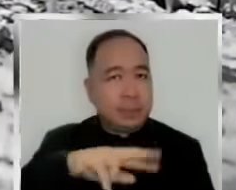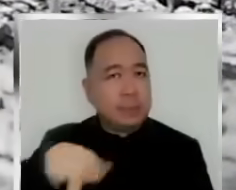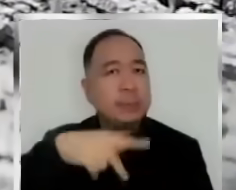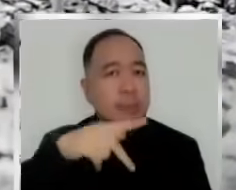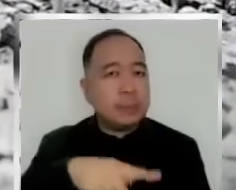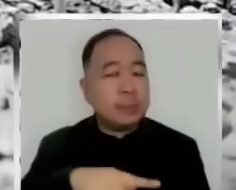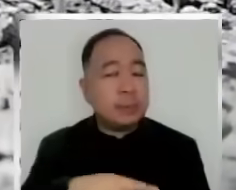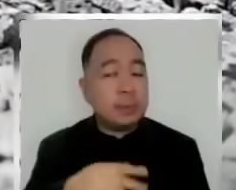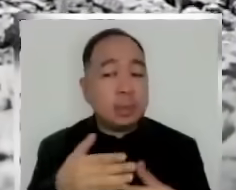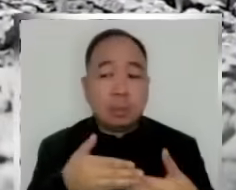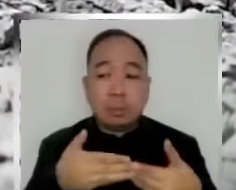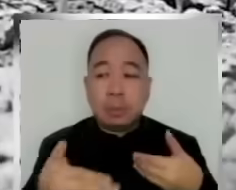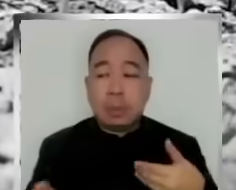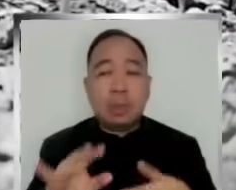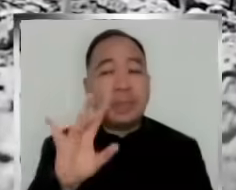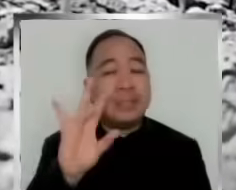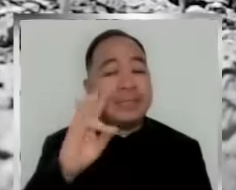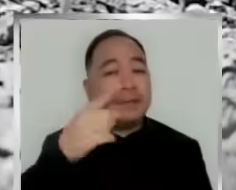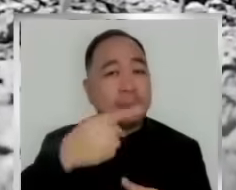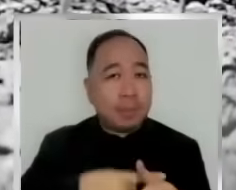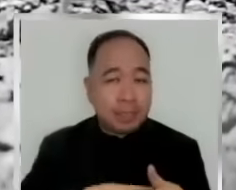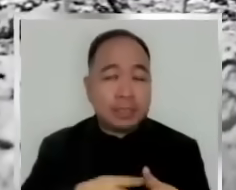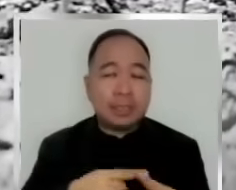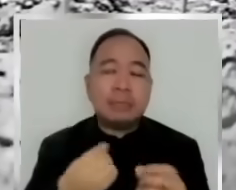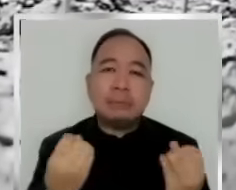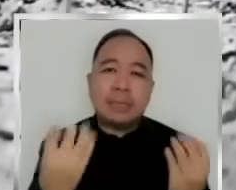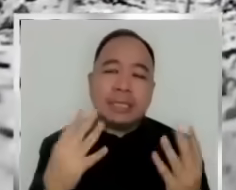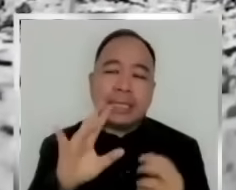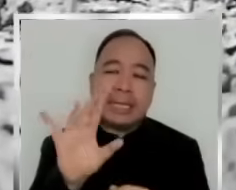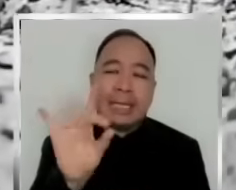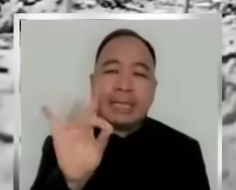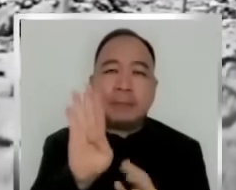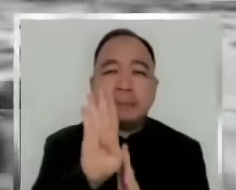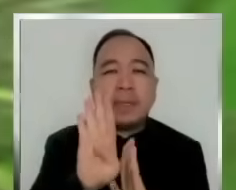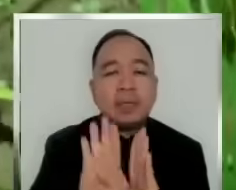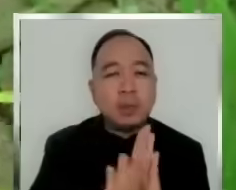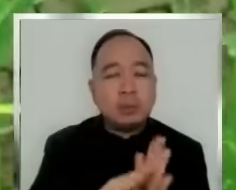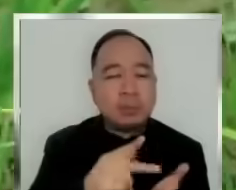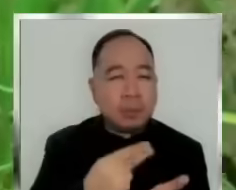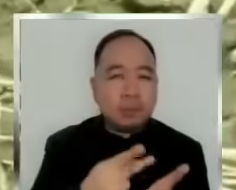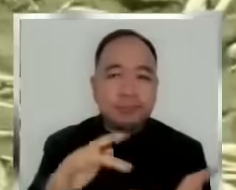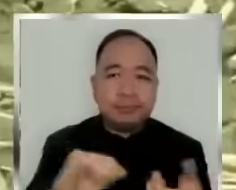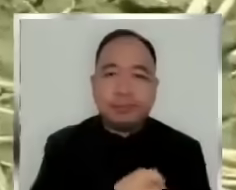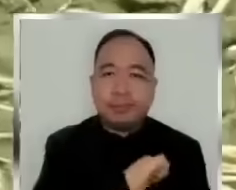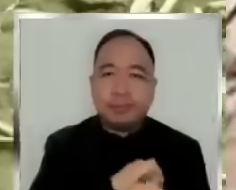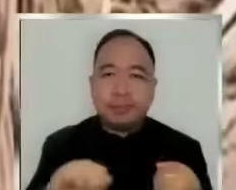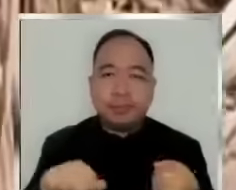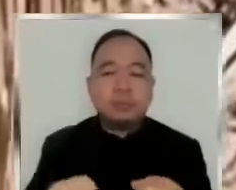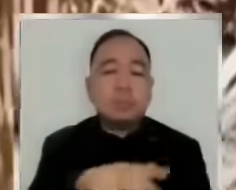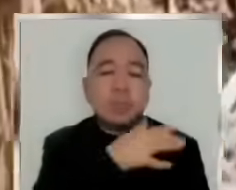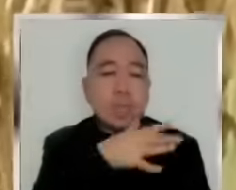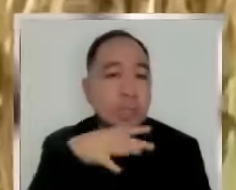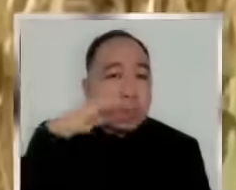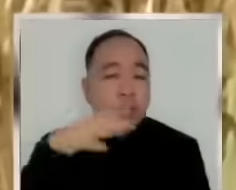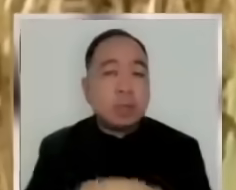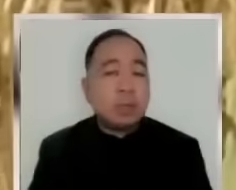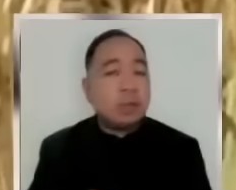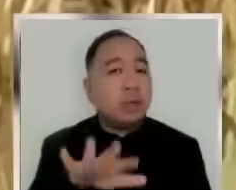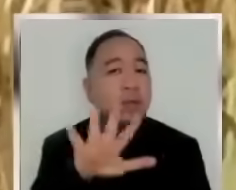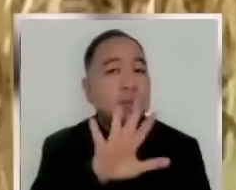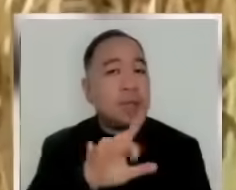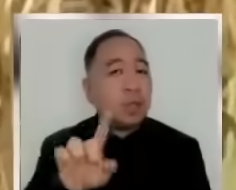halos 8 billion pesos ang naging pinsala sa agrikultura pa lang. 51 local government units